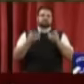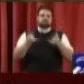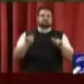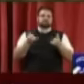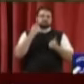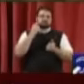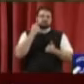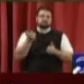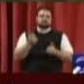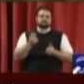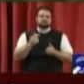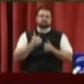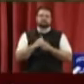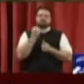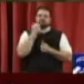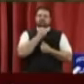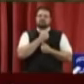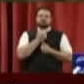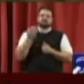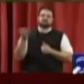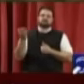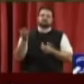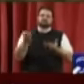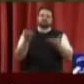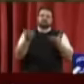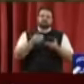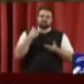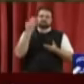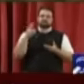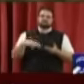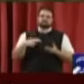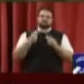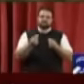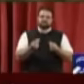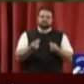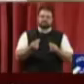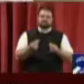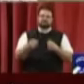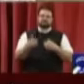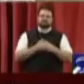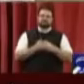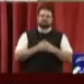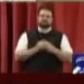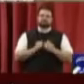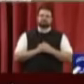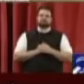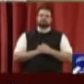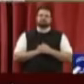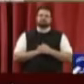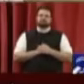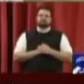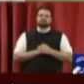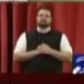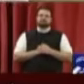Prieteni aia falși, care vin doar cât... Când ți-e bine ție. Ca să se lipească precum căpușele. ca să sugă.